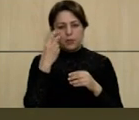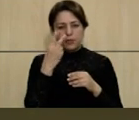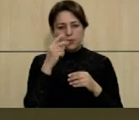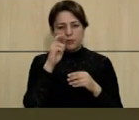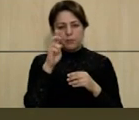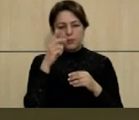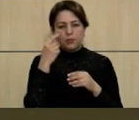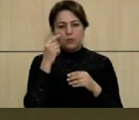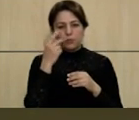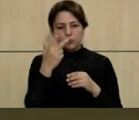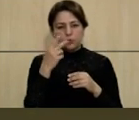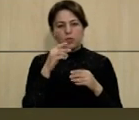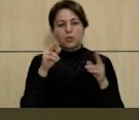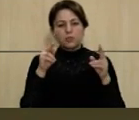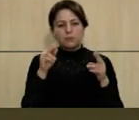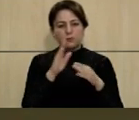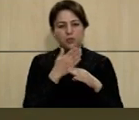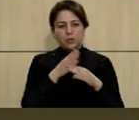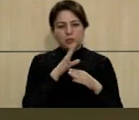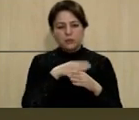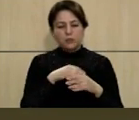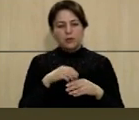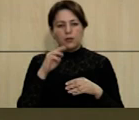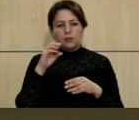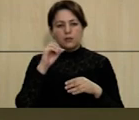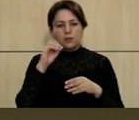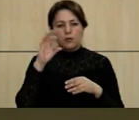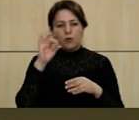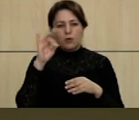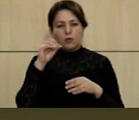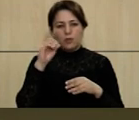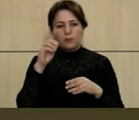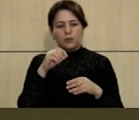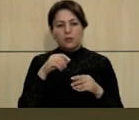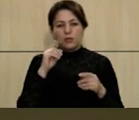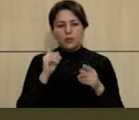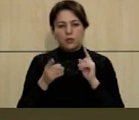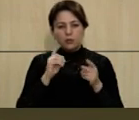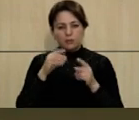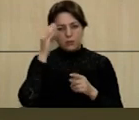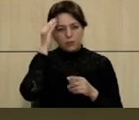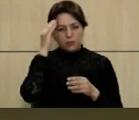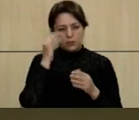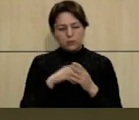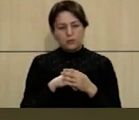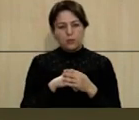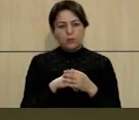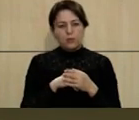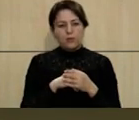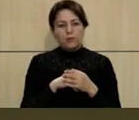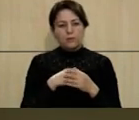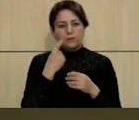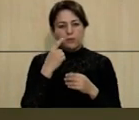B3 kesmalarga ajraldi. Va teoremaning asl ma'nosi, demak,